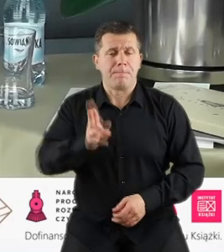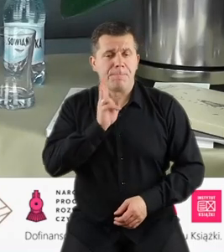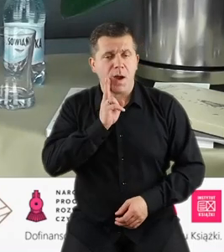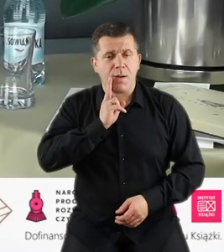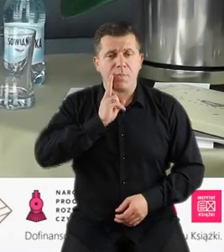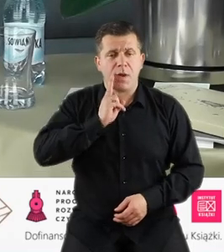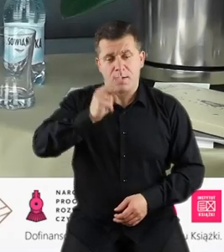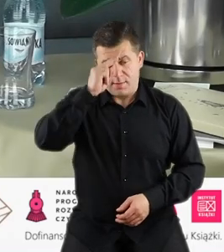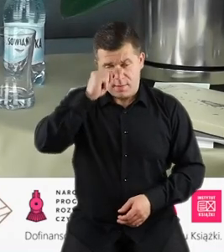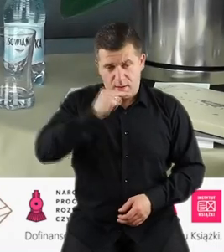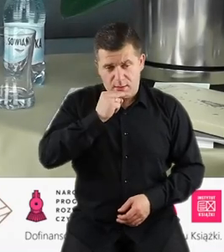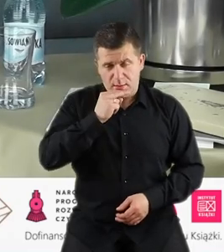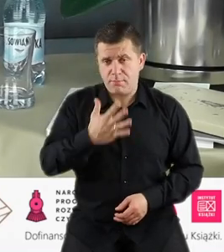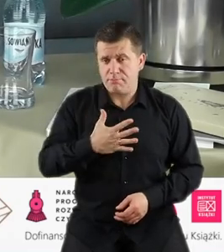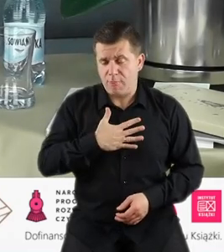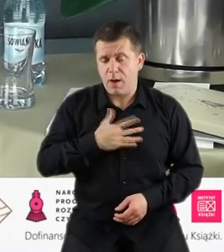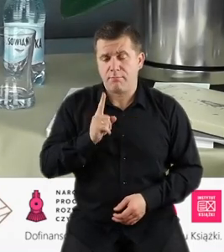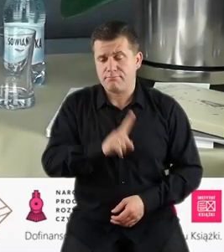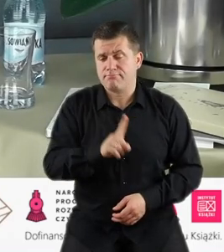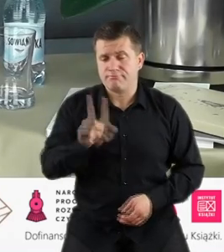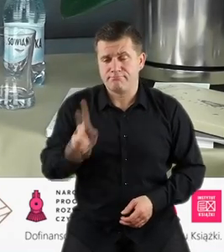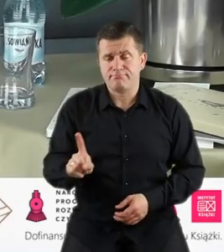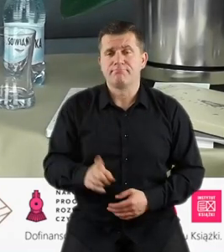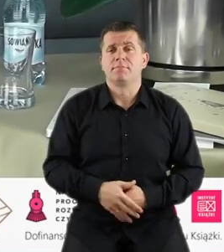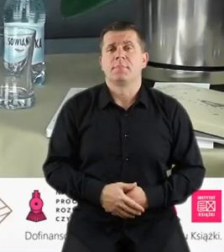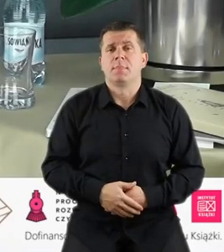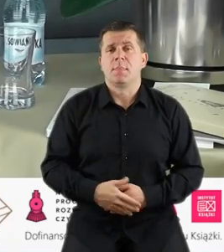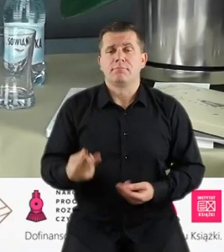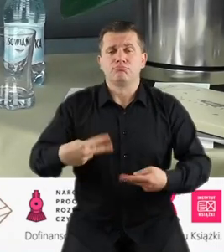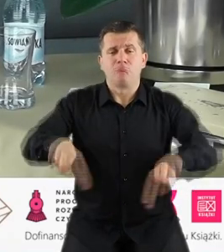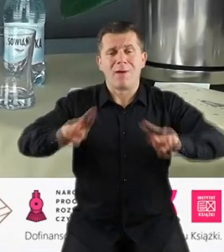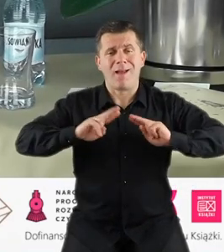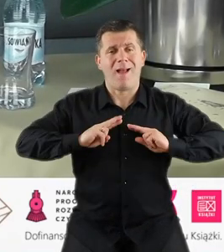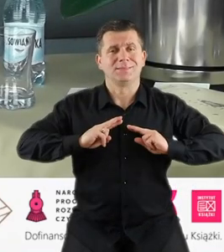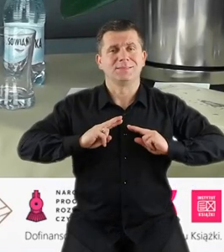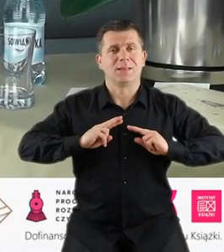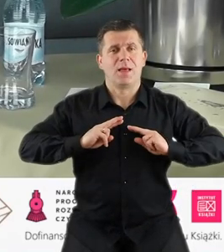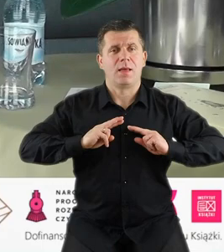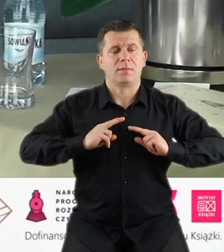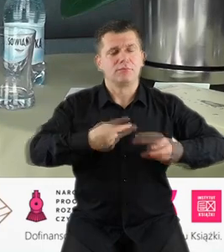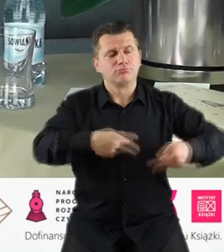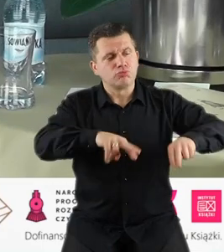od strony taty mam takie, a nie inne przekazane